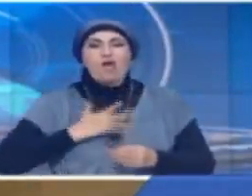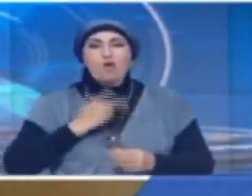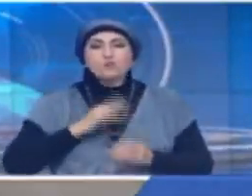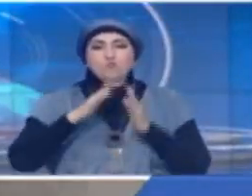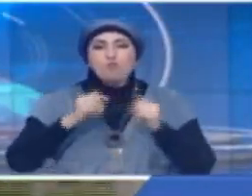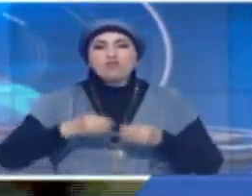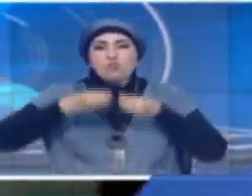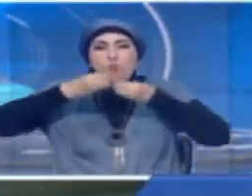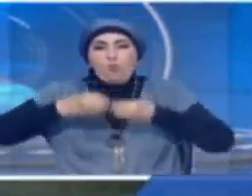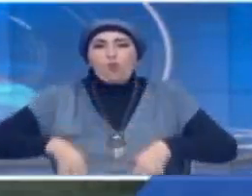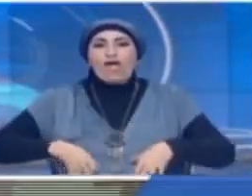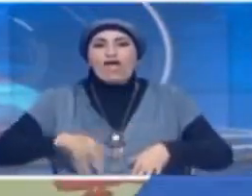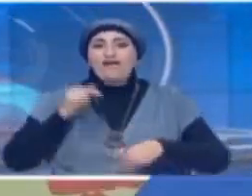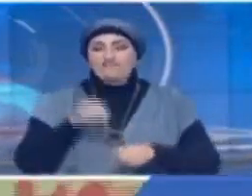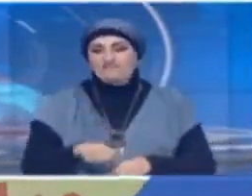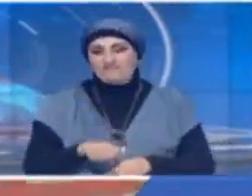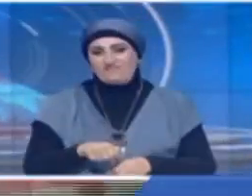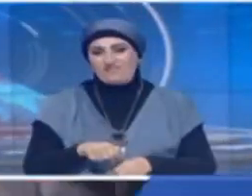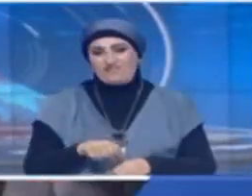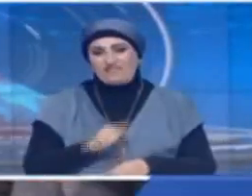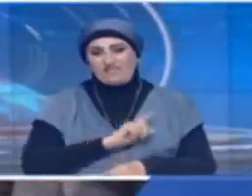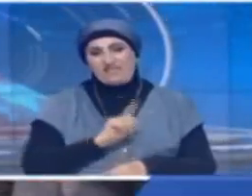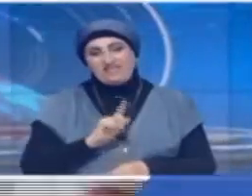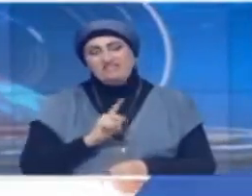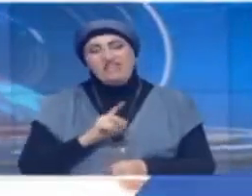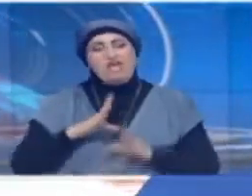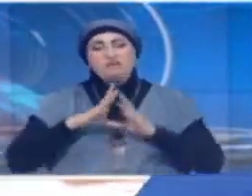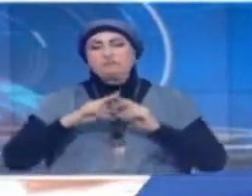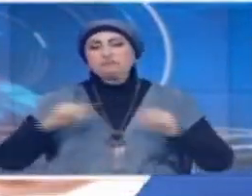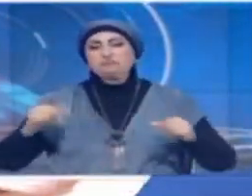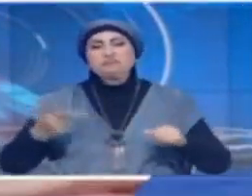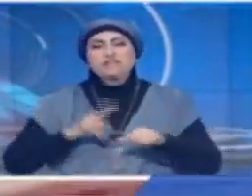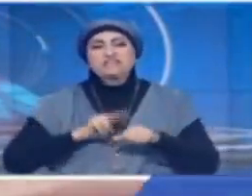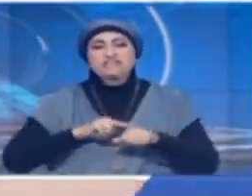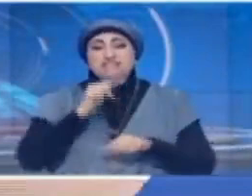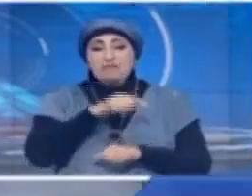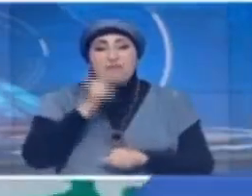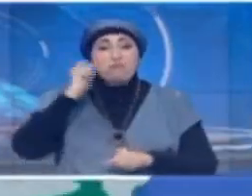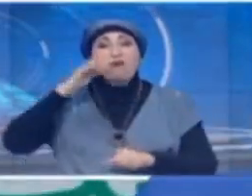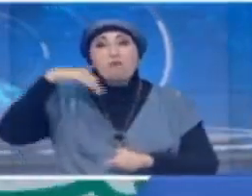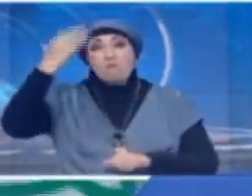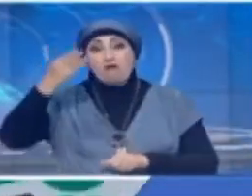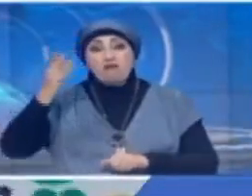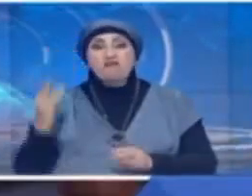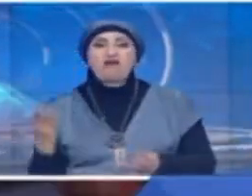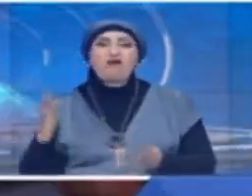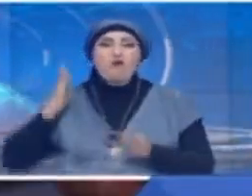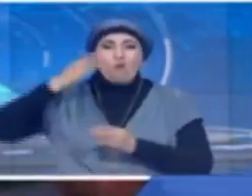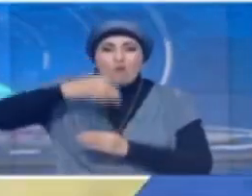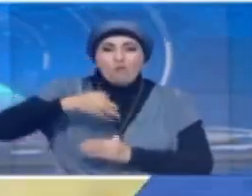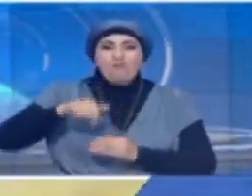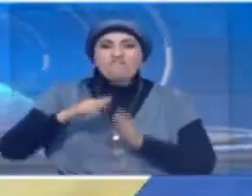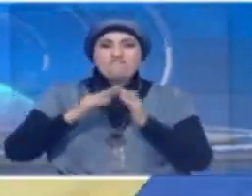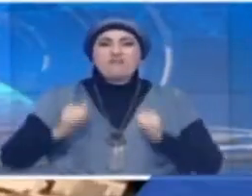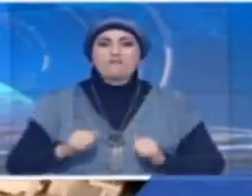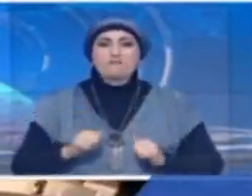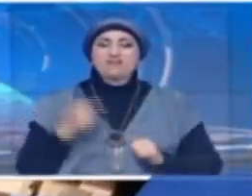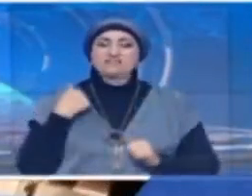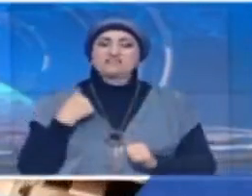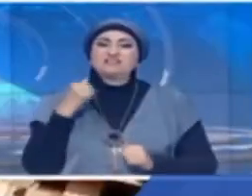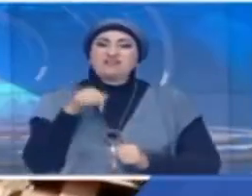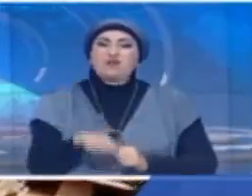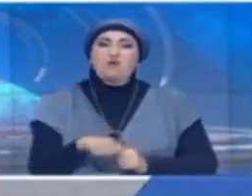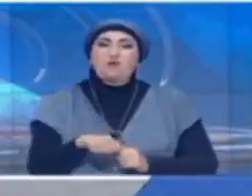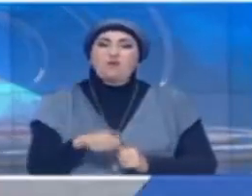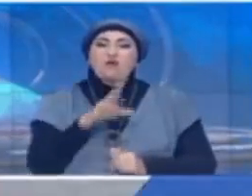المصرية، وسعيا وراء انهيار الدولة المصرية لتمكين القوى الخارجية منها. وبالتالي هم كانوا مجرد أدوات